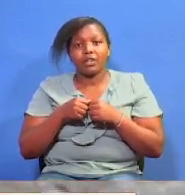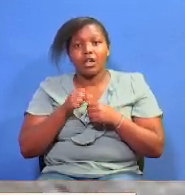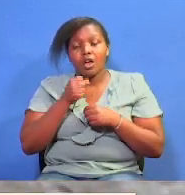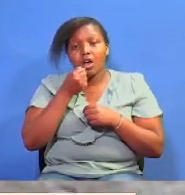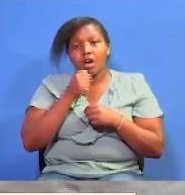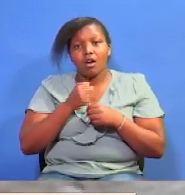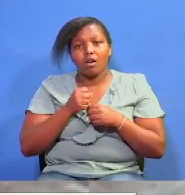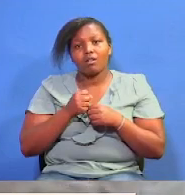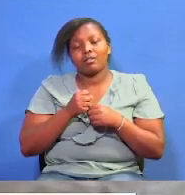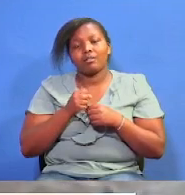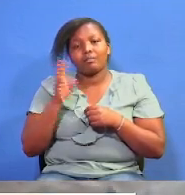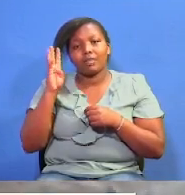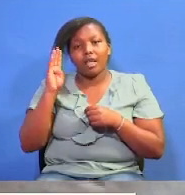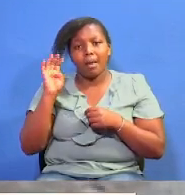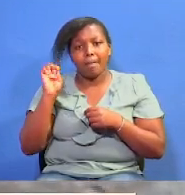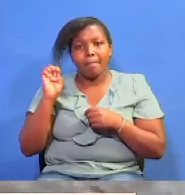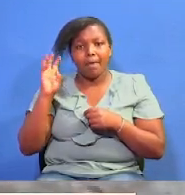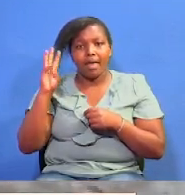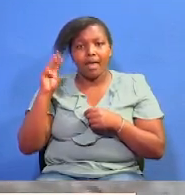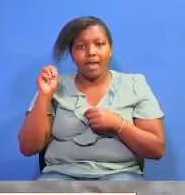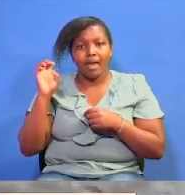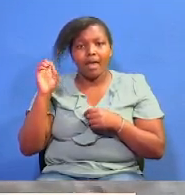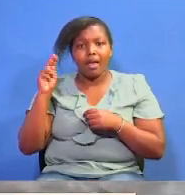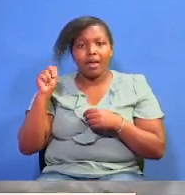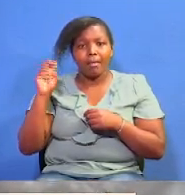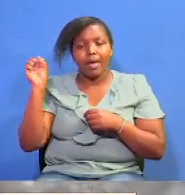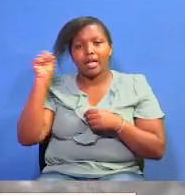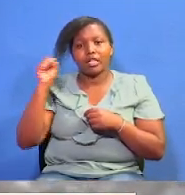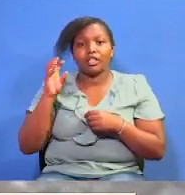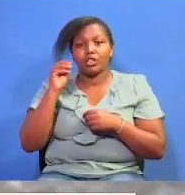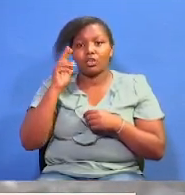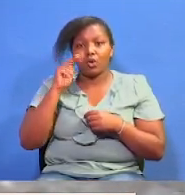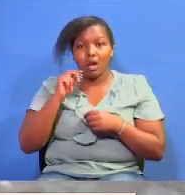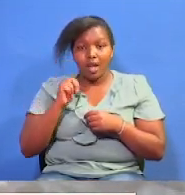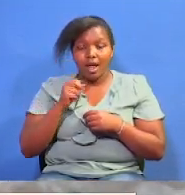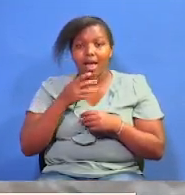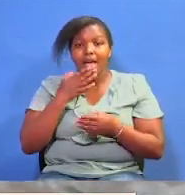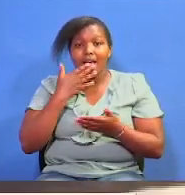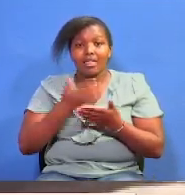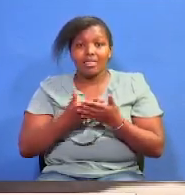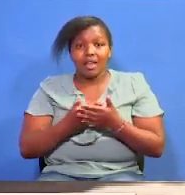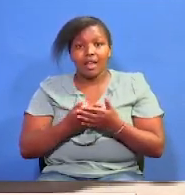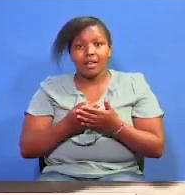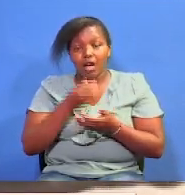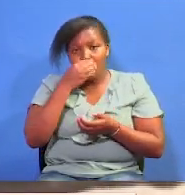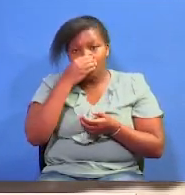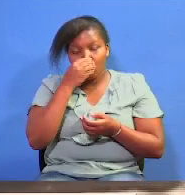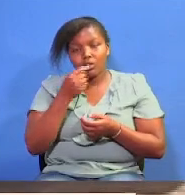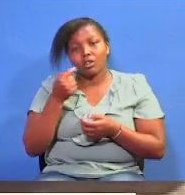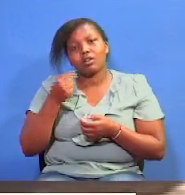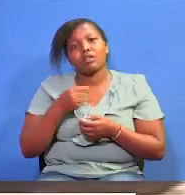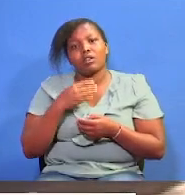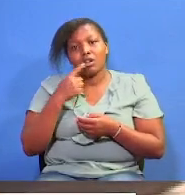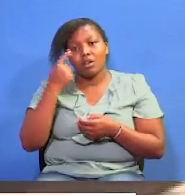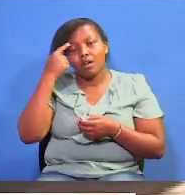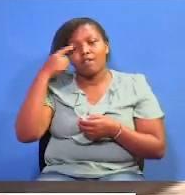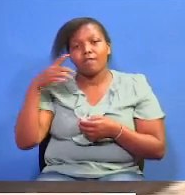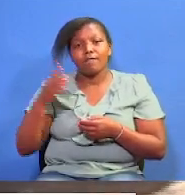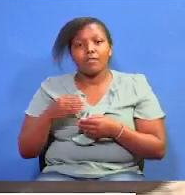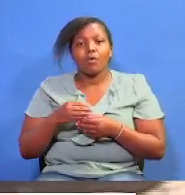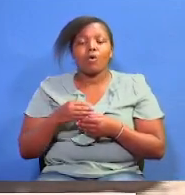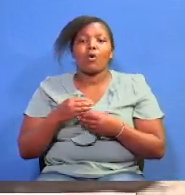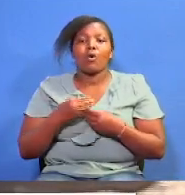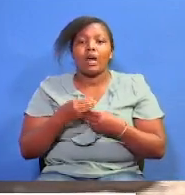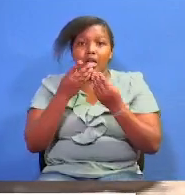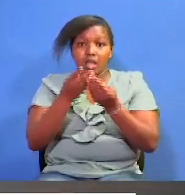Mzee wa miaka 70 Benson Njeru amepongeza serikali ya Rais William Ruto kwa kutangaza kuwa sasa wazee